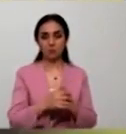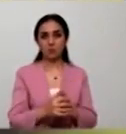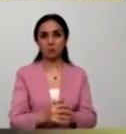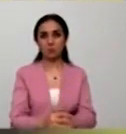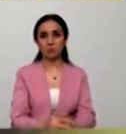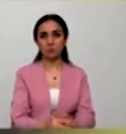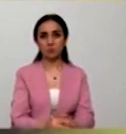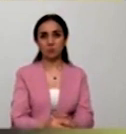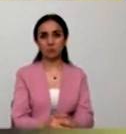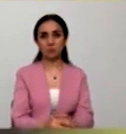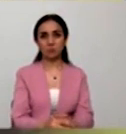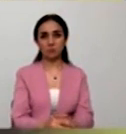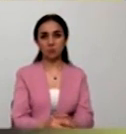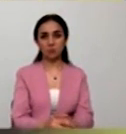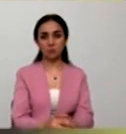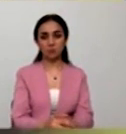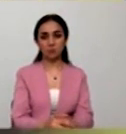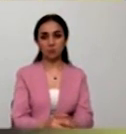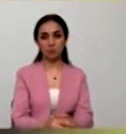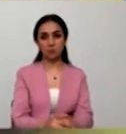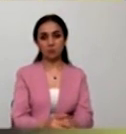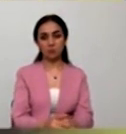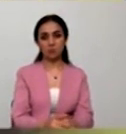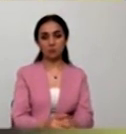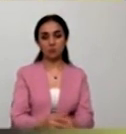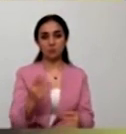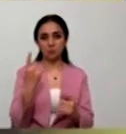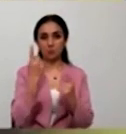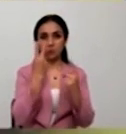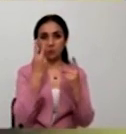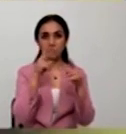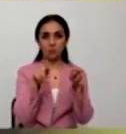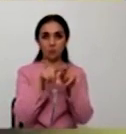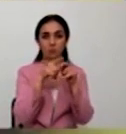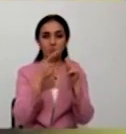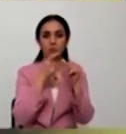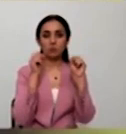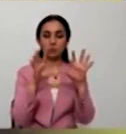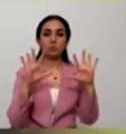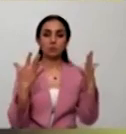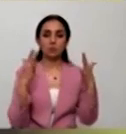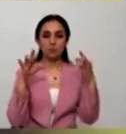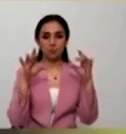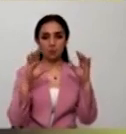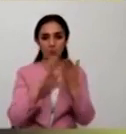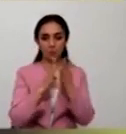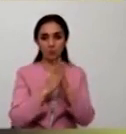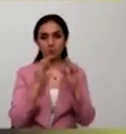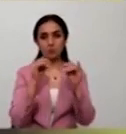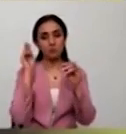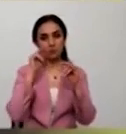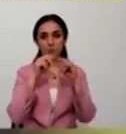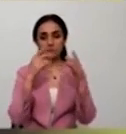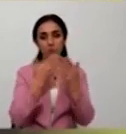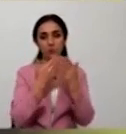shartlardan? Tasavvur qiling, o'quvchilar ikkitasining ismi bir xil bo'lishi, bu tasodifiy hodisa. Ya'ni sinfda